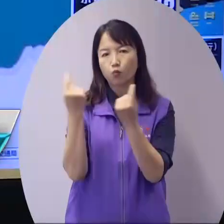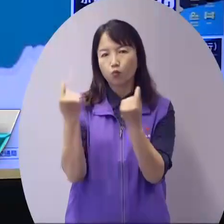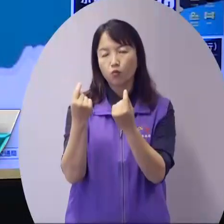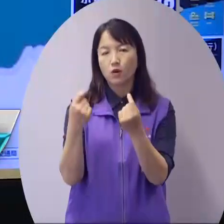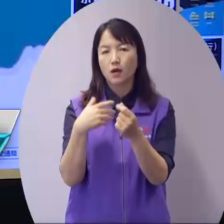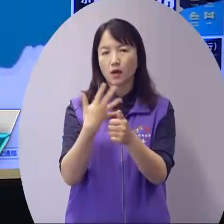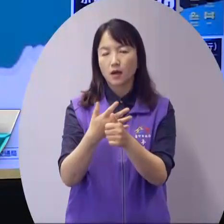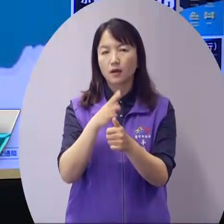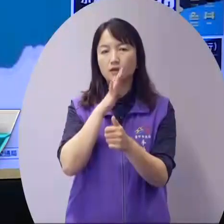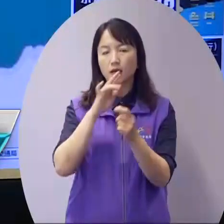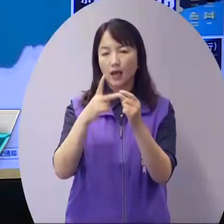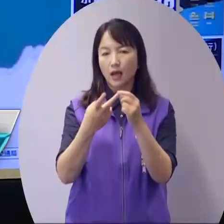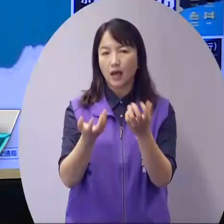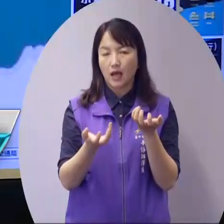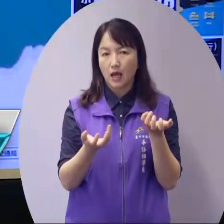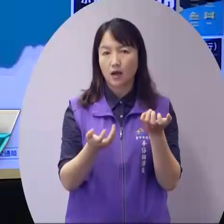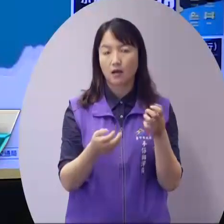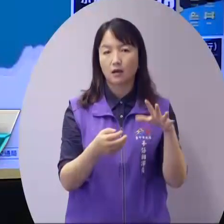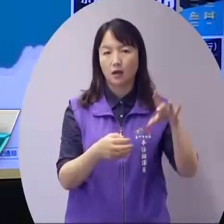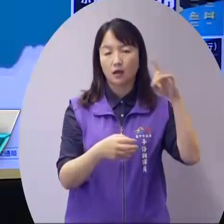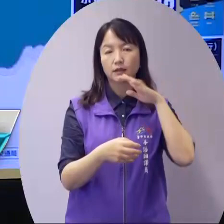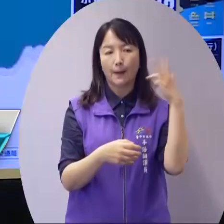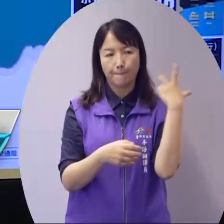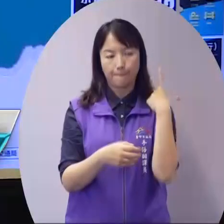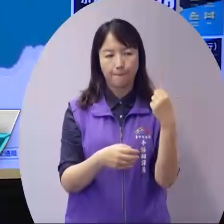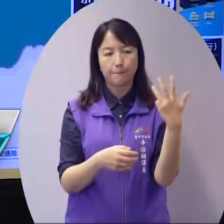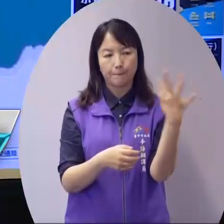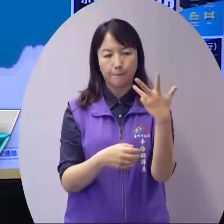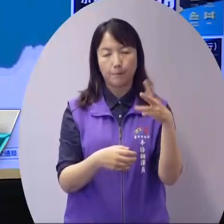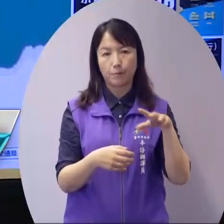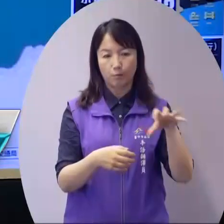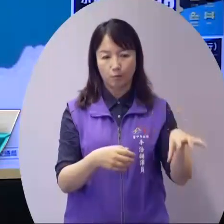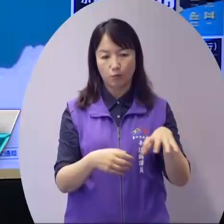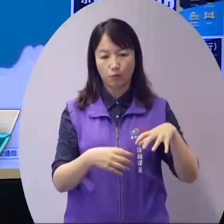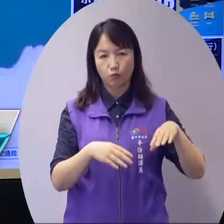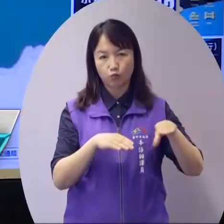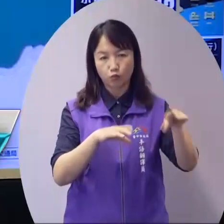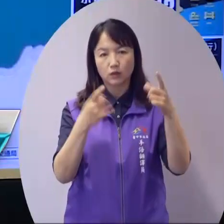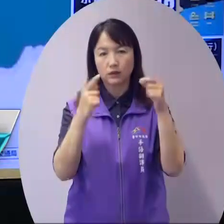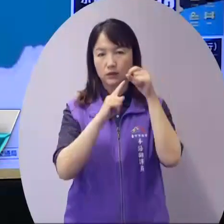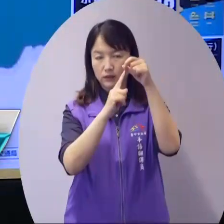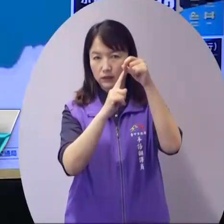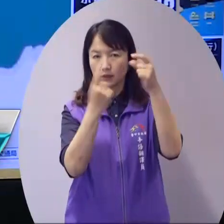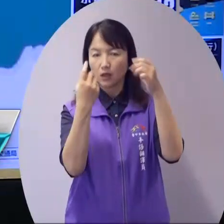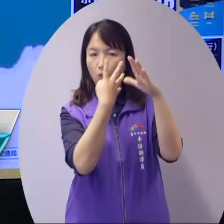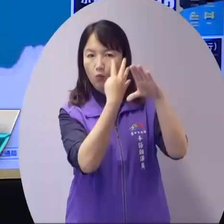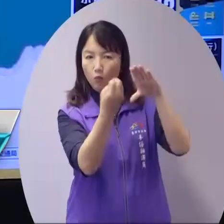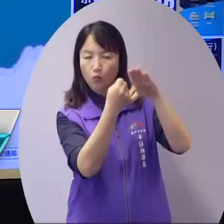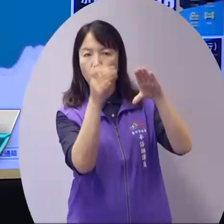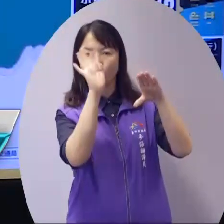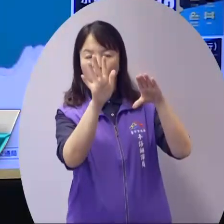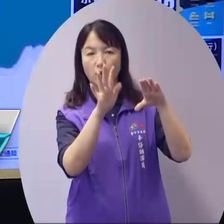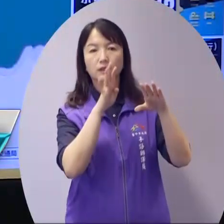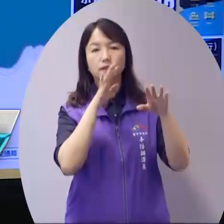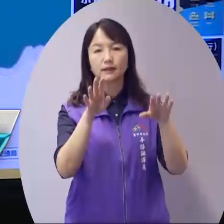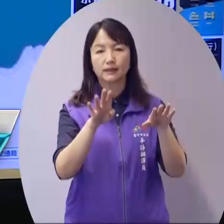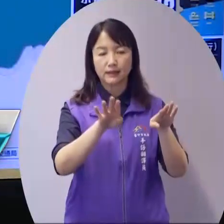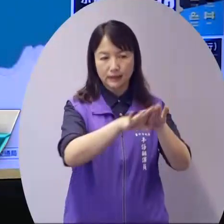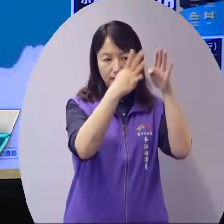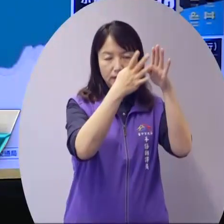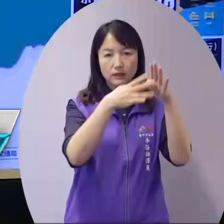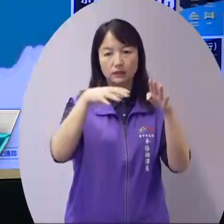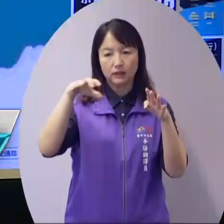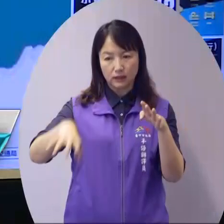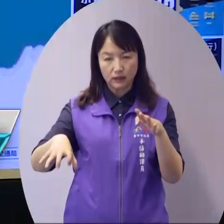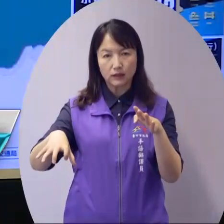它一些刚才跟前面的这个8条路线一样，某部分像公车一样有编号，那有一些起讫的